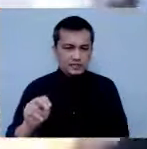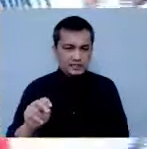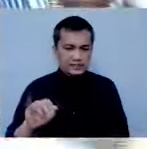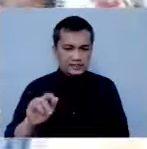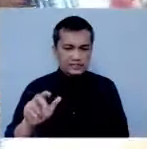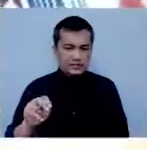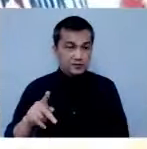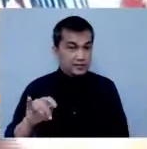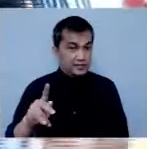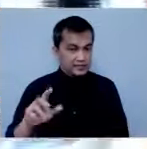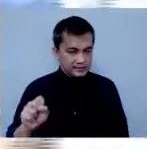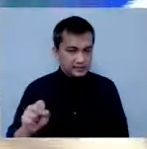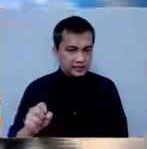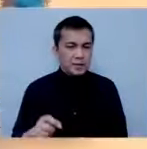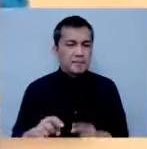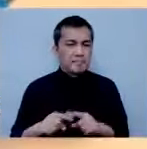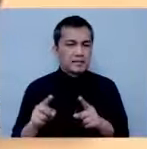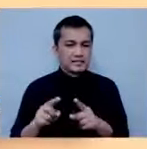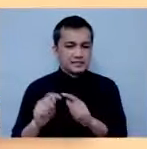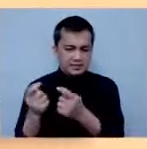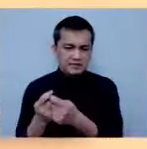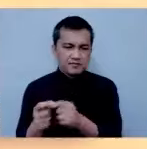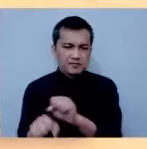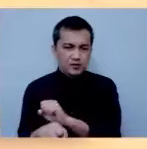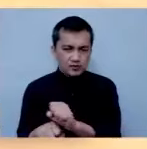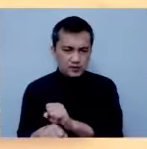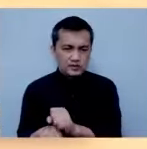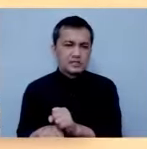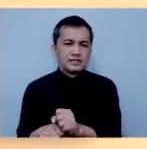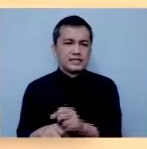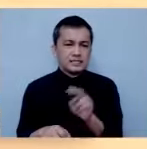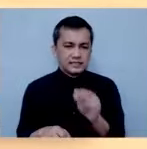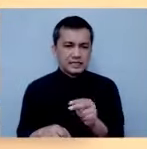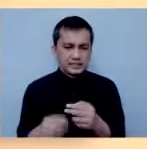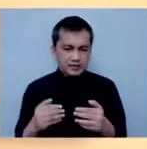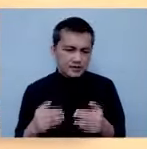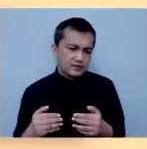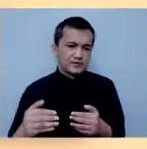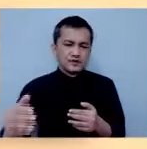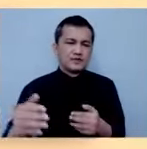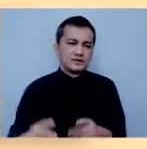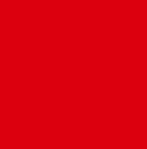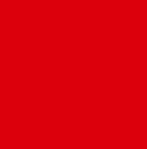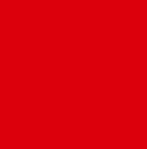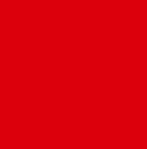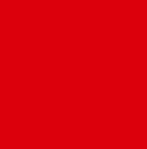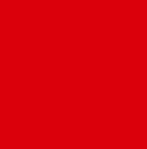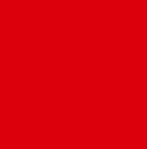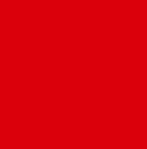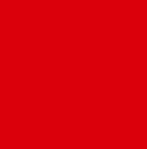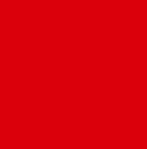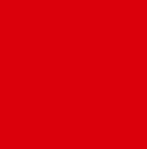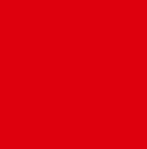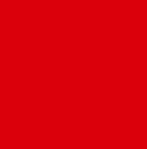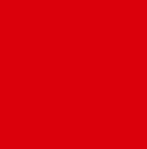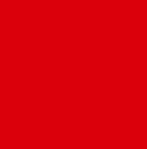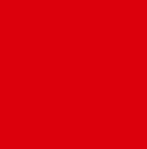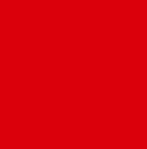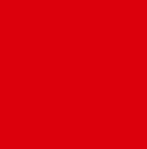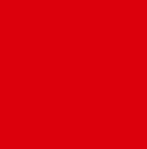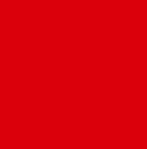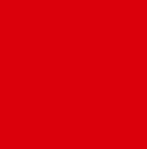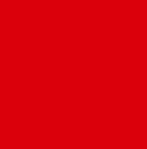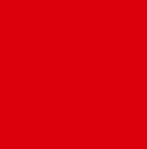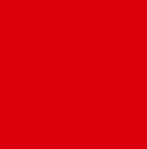Perkins. Pero syempre, team effort pa din ang kakailanganin para ma-extend nila ang serye to a do or die. What's up mga kapatid, it's your sports